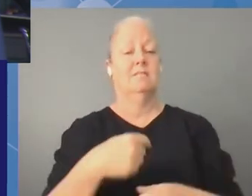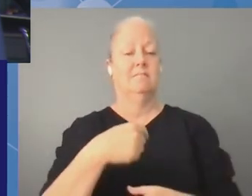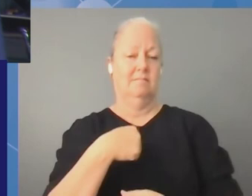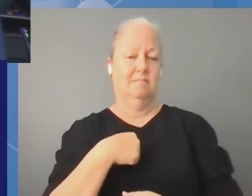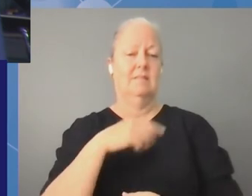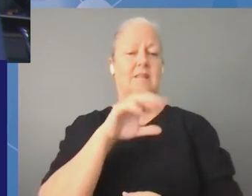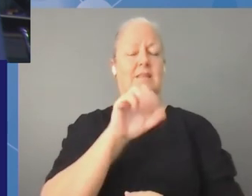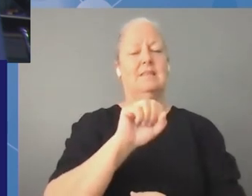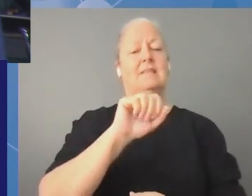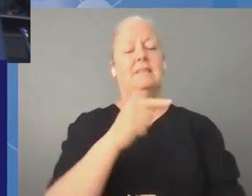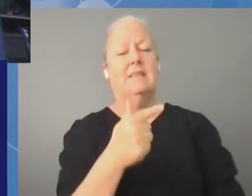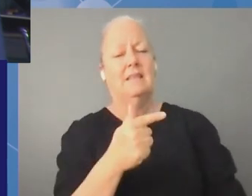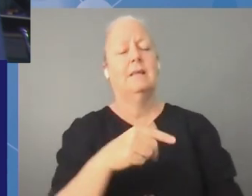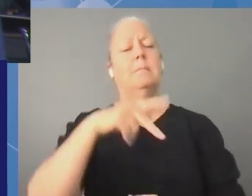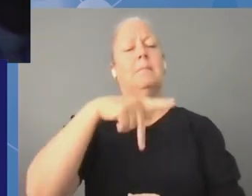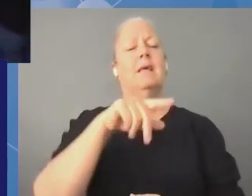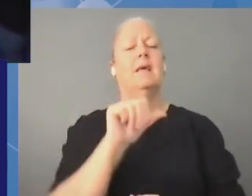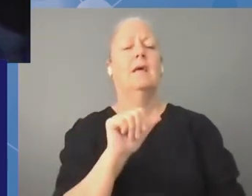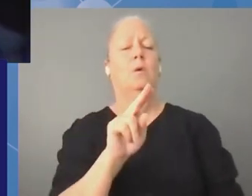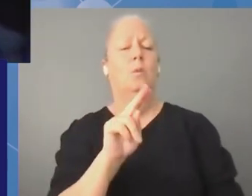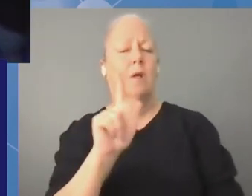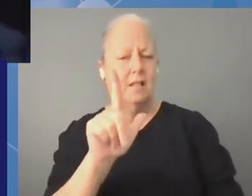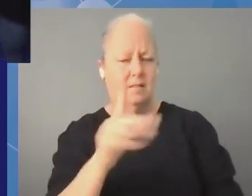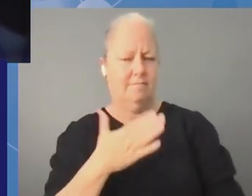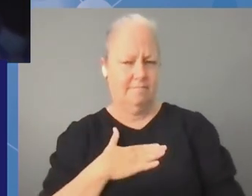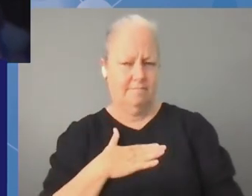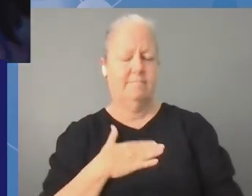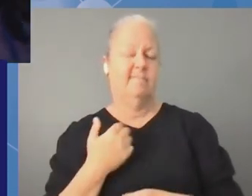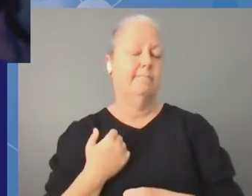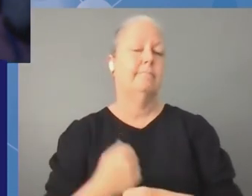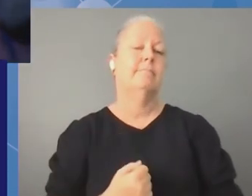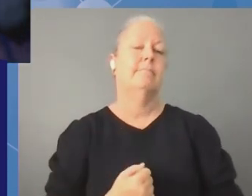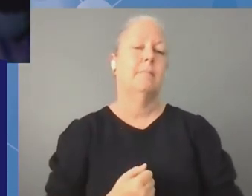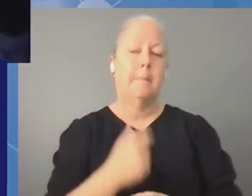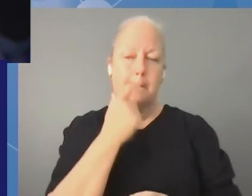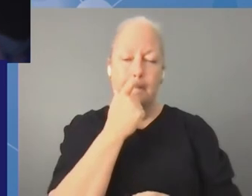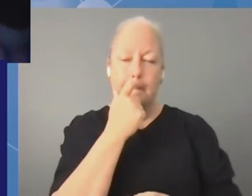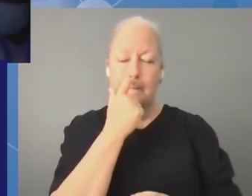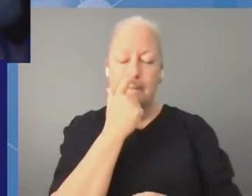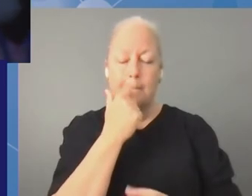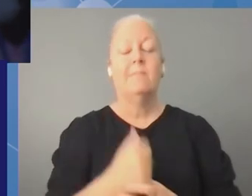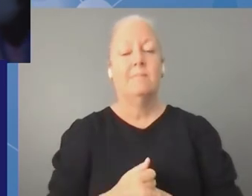代表安全规原则的一个系统，